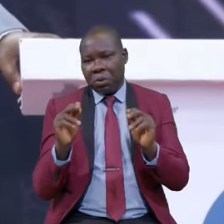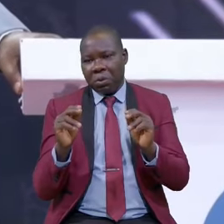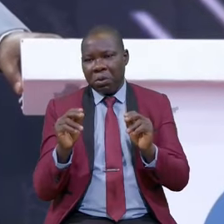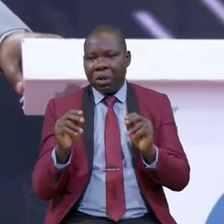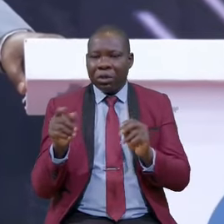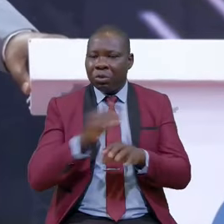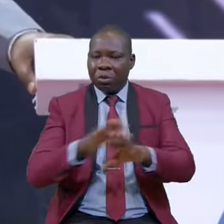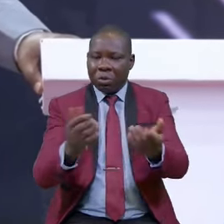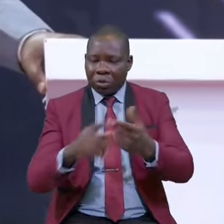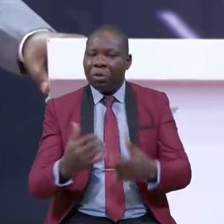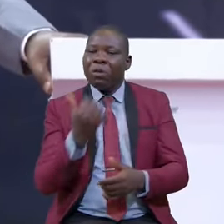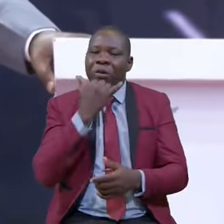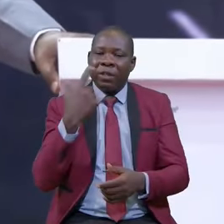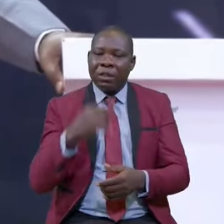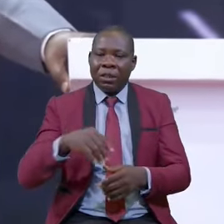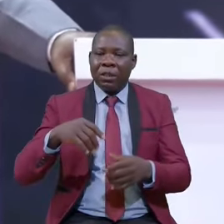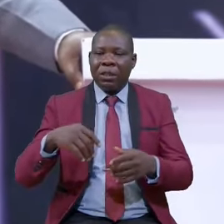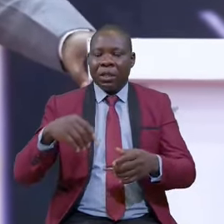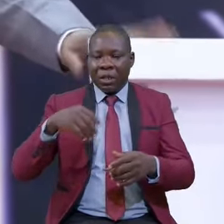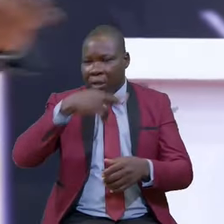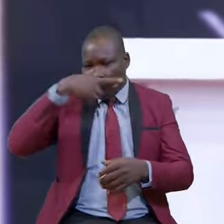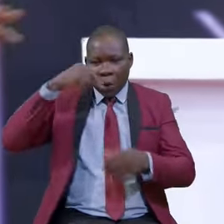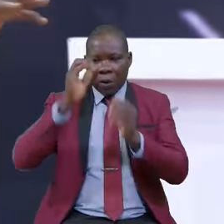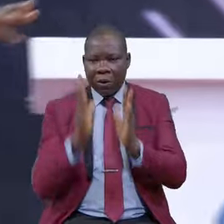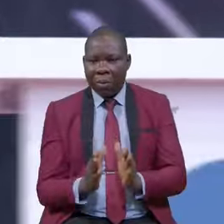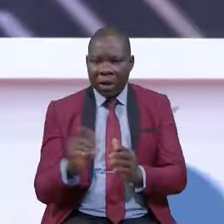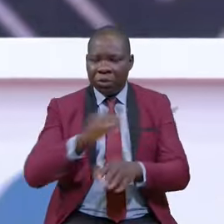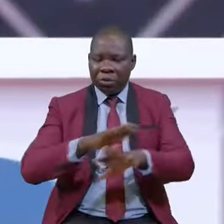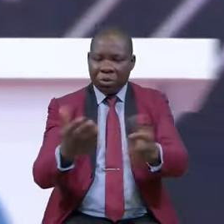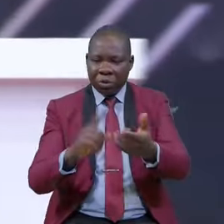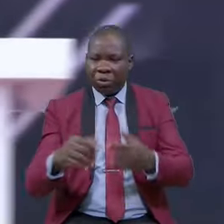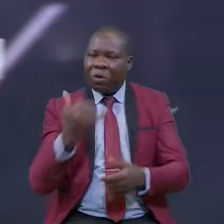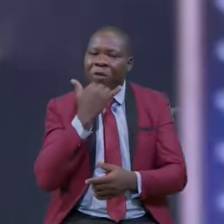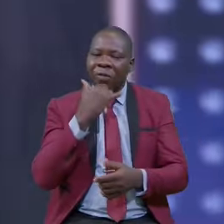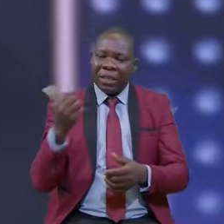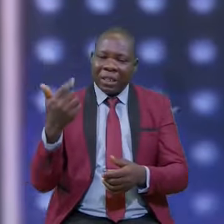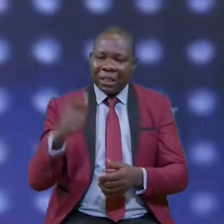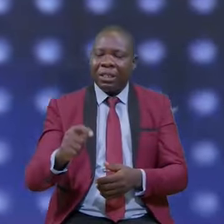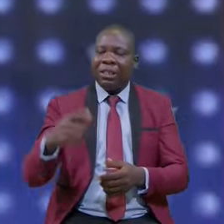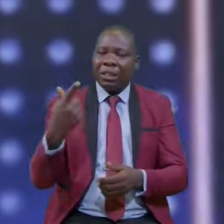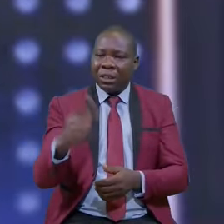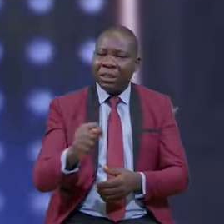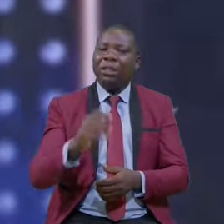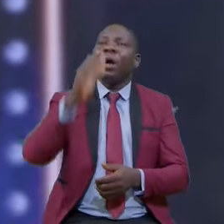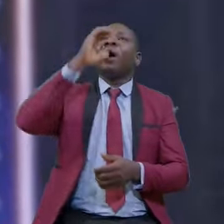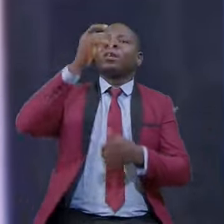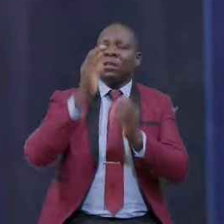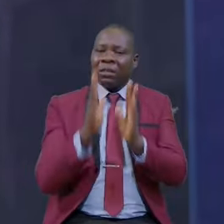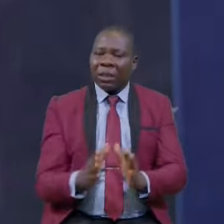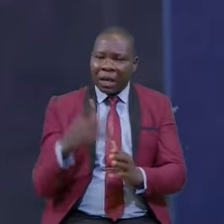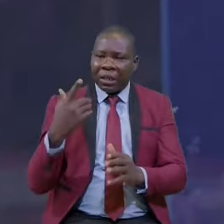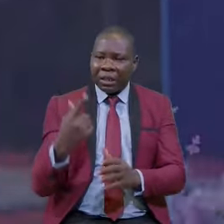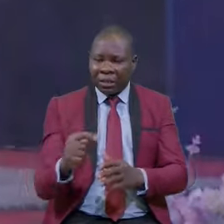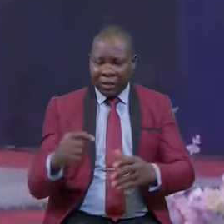Tu ne veux pas offenser tel. Tu ne veux pas offenser les soulards. Tu ne veux pas offenser quelqu'un. Dis-moi, quelle est la chose